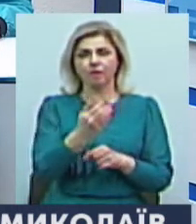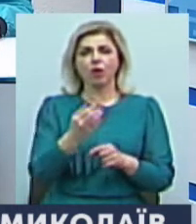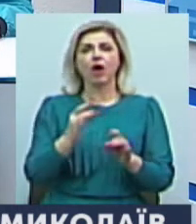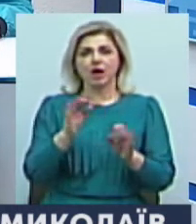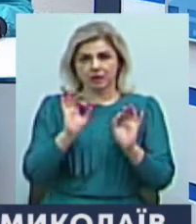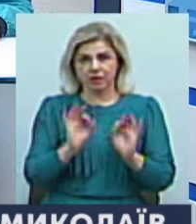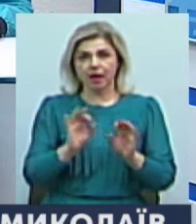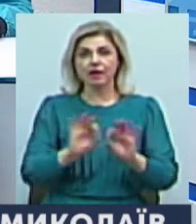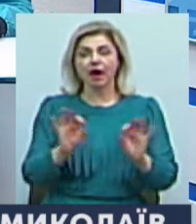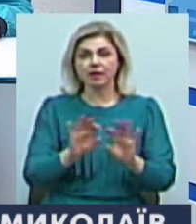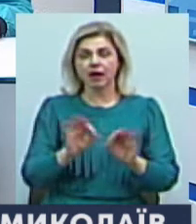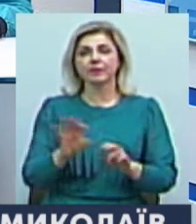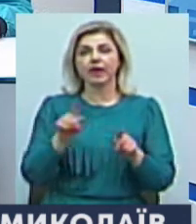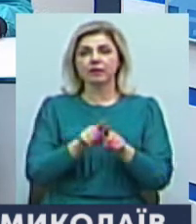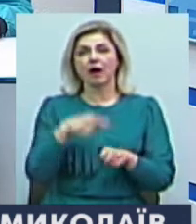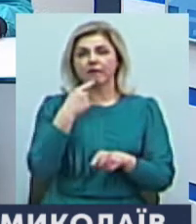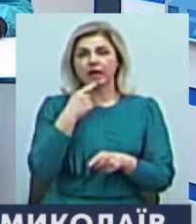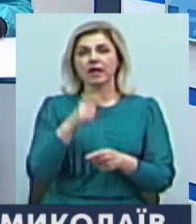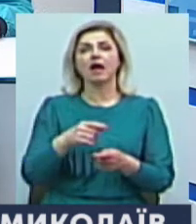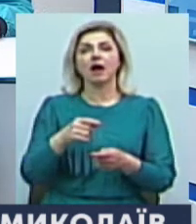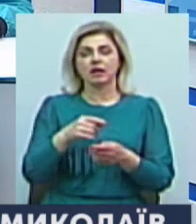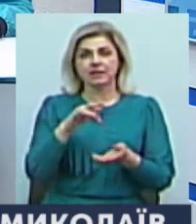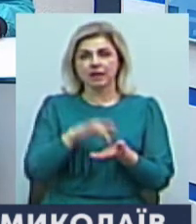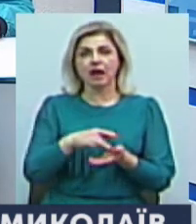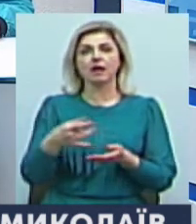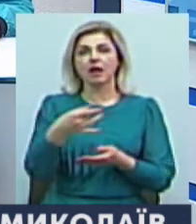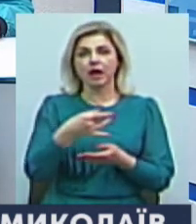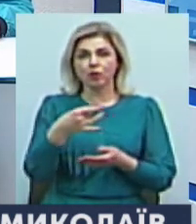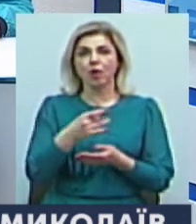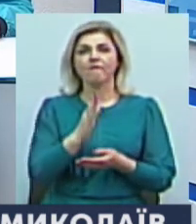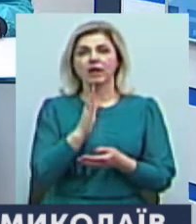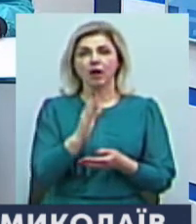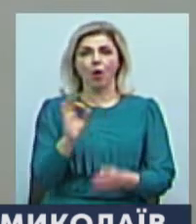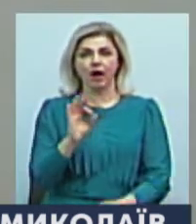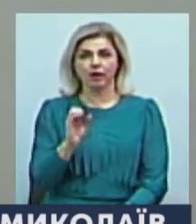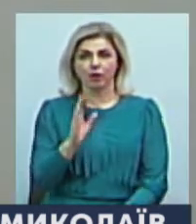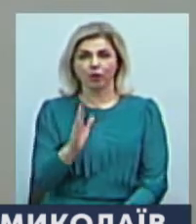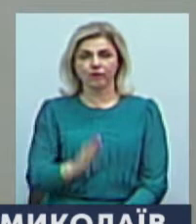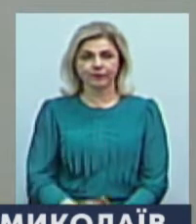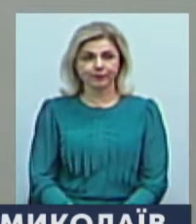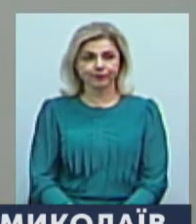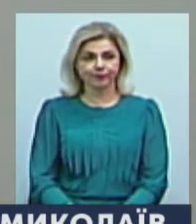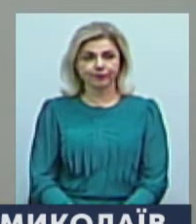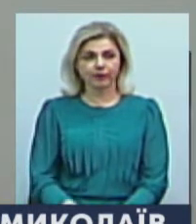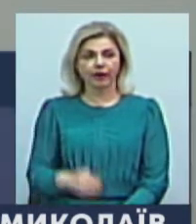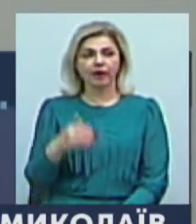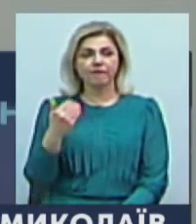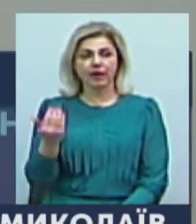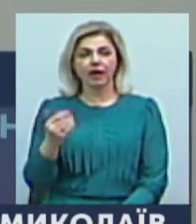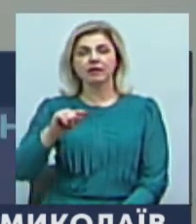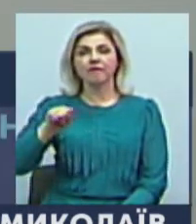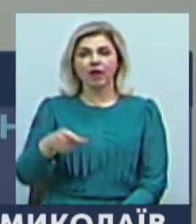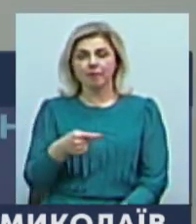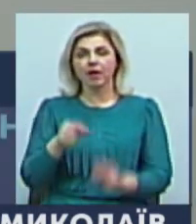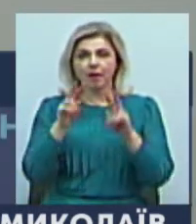повідомив заступник голови Центрального районного суду Миколаєва Володимир Алєйніков. Він вимагає